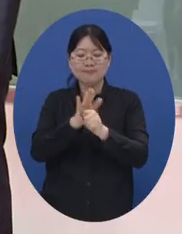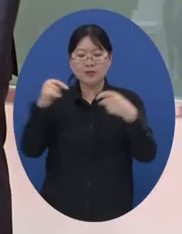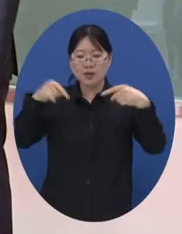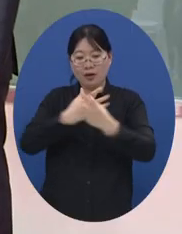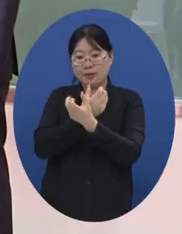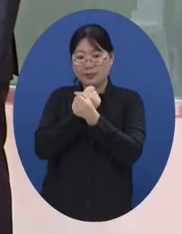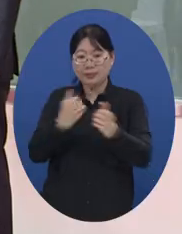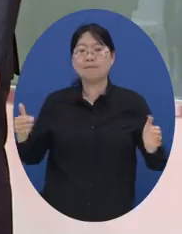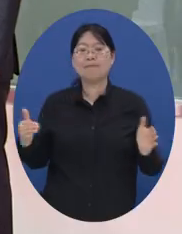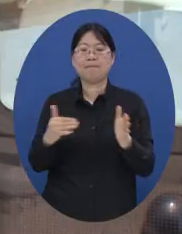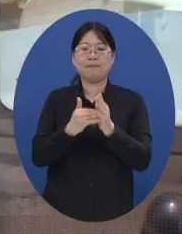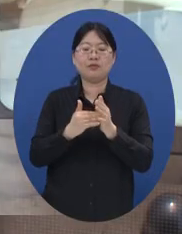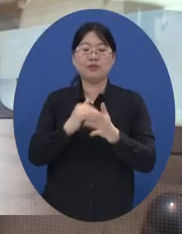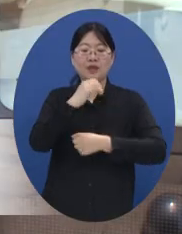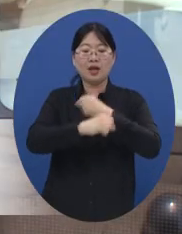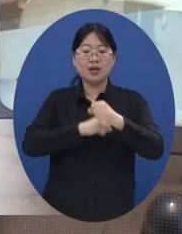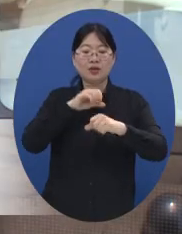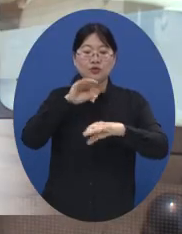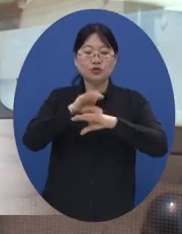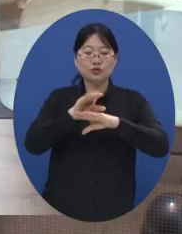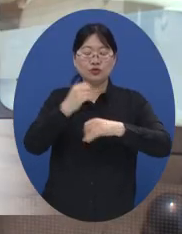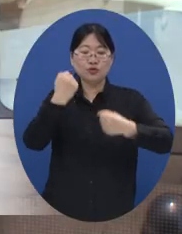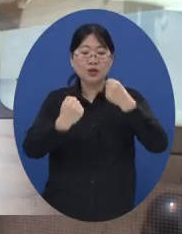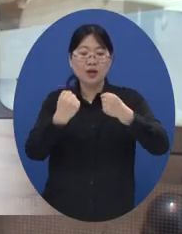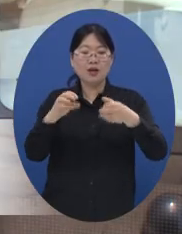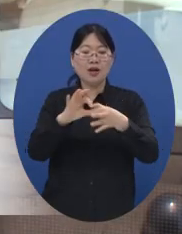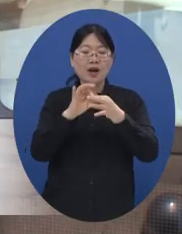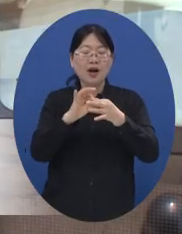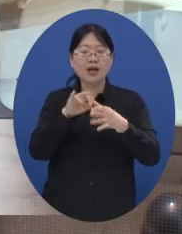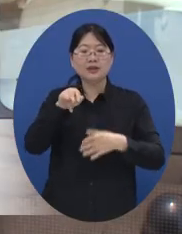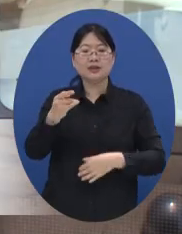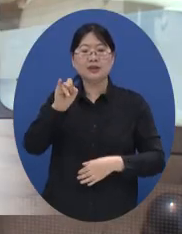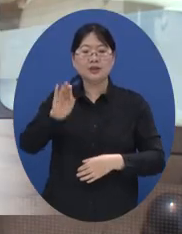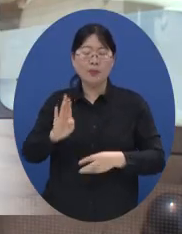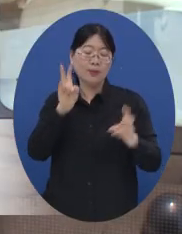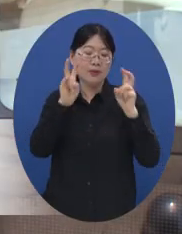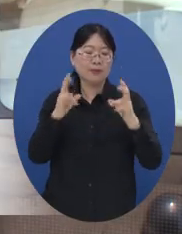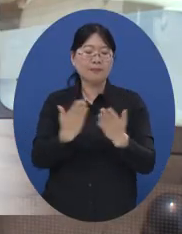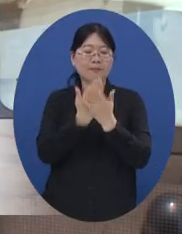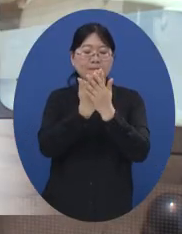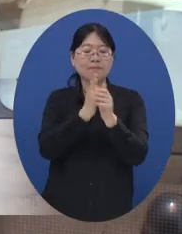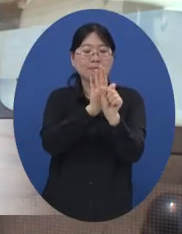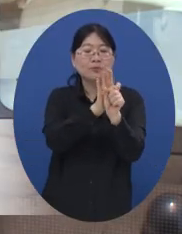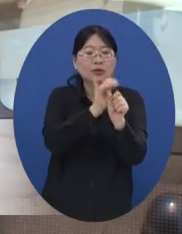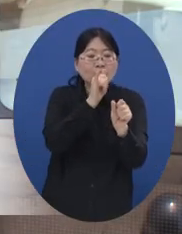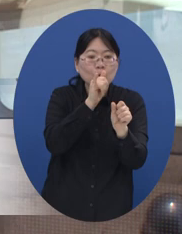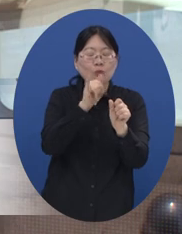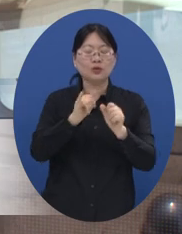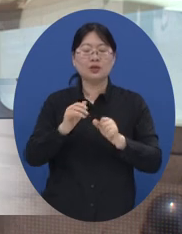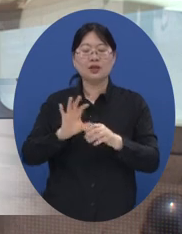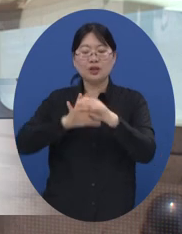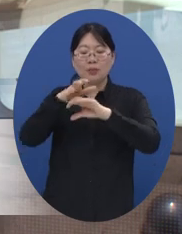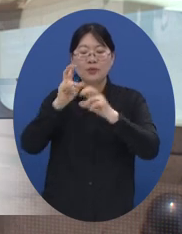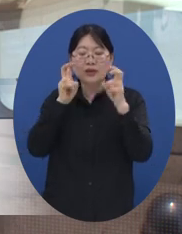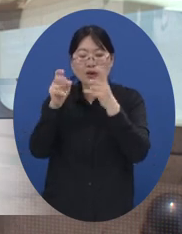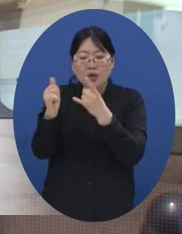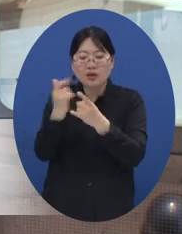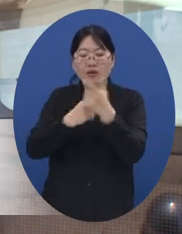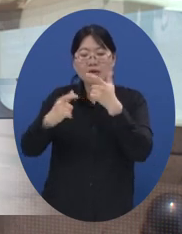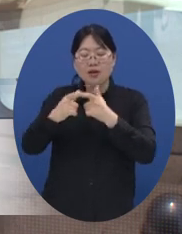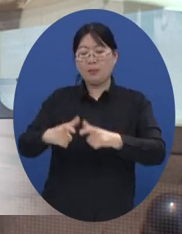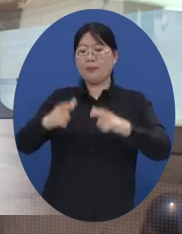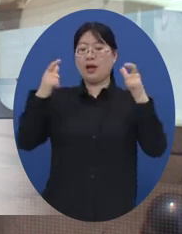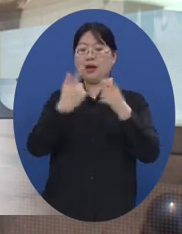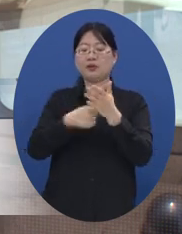협약을 맺었습니다. 자율주행과 관련된 스타트업 기업들을 키워내고 이 기업들이 글로벌 기업으로 커갈